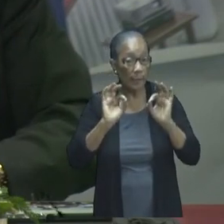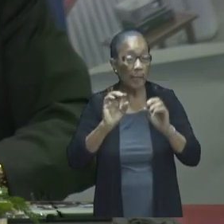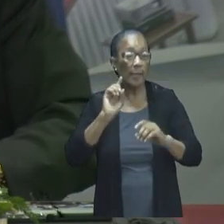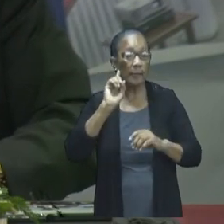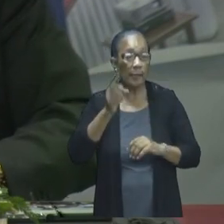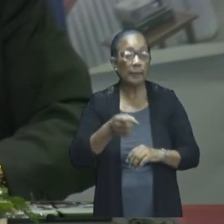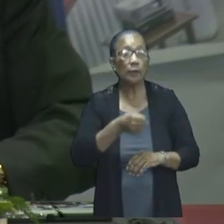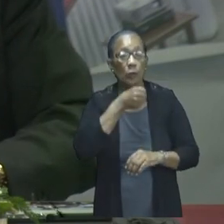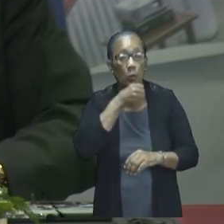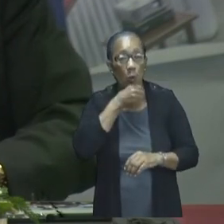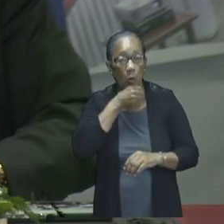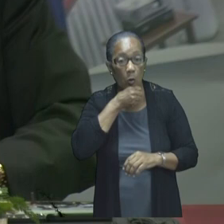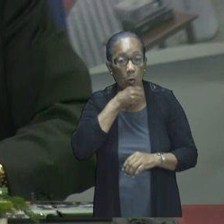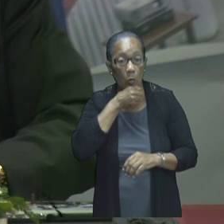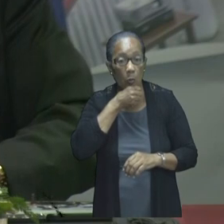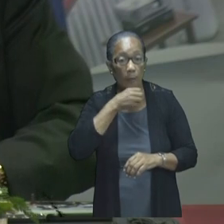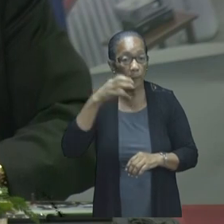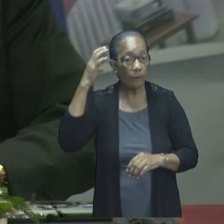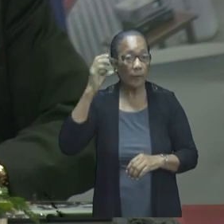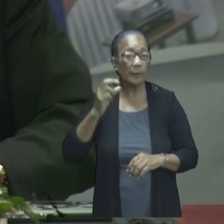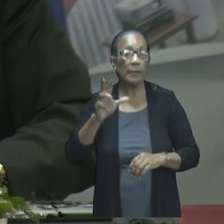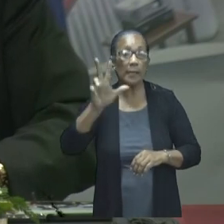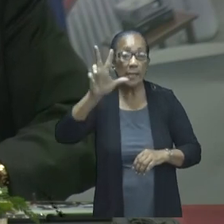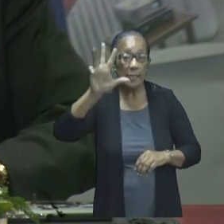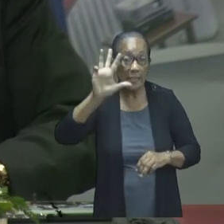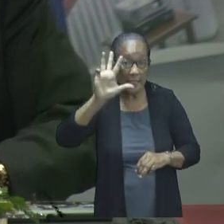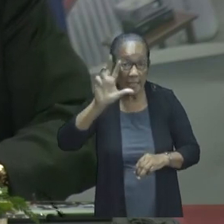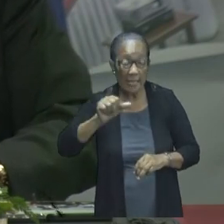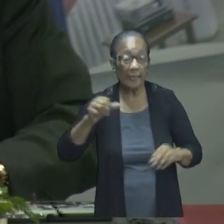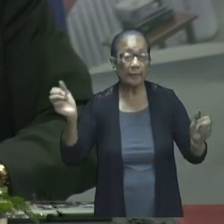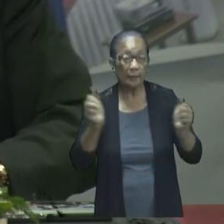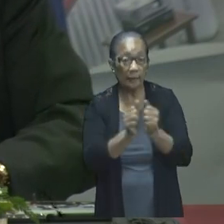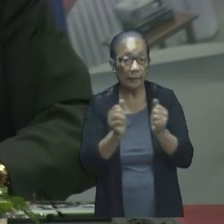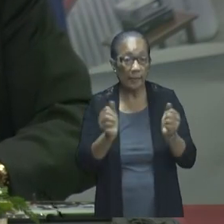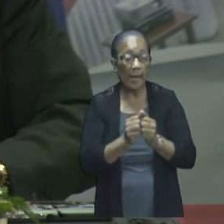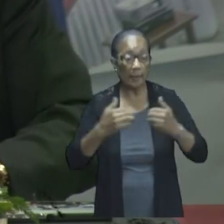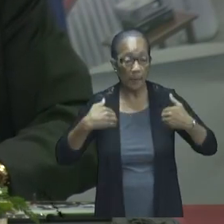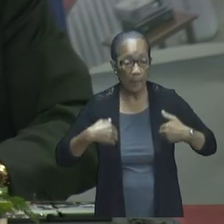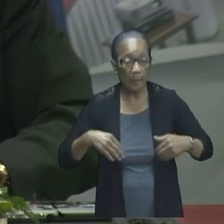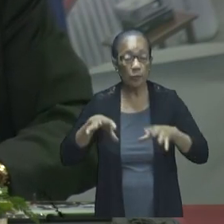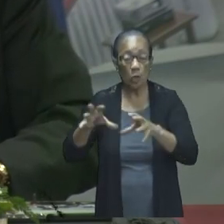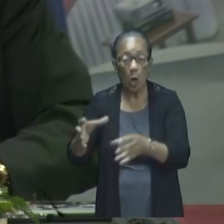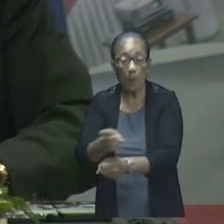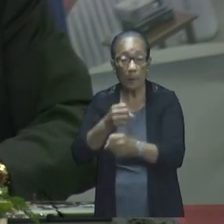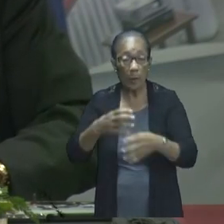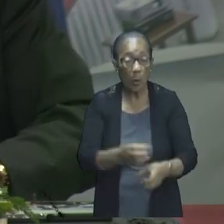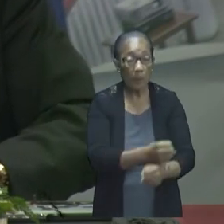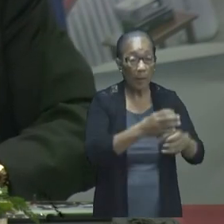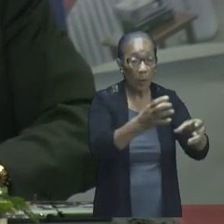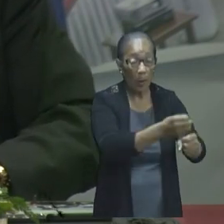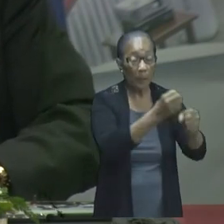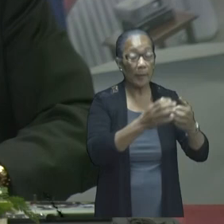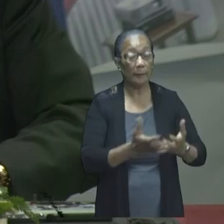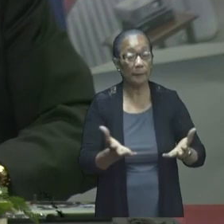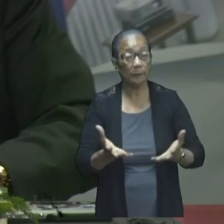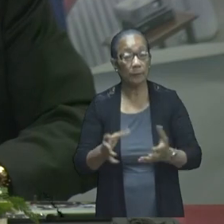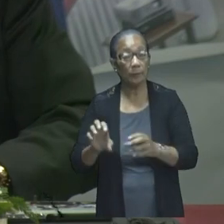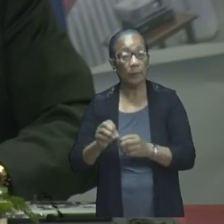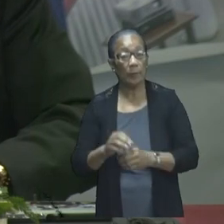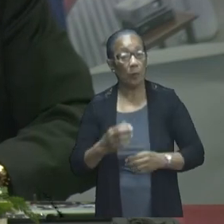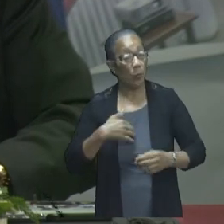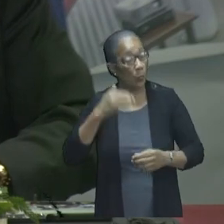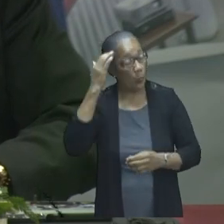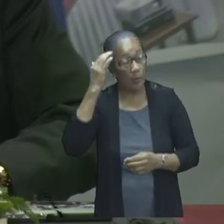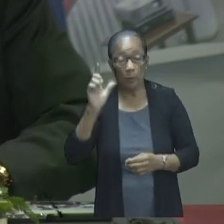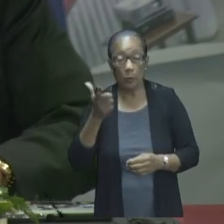oorzaak is die speelt in de negentiger jaren wat nu weer opgepakt wordt dus leden we zijn ook benieuwd wat er speelt en wat the case daar per se